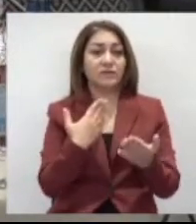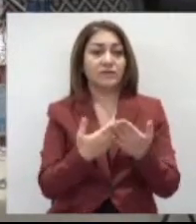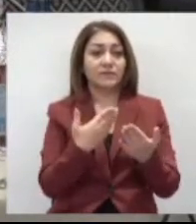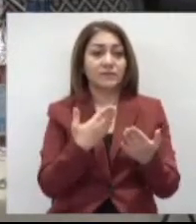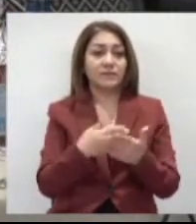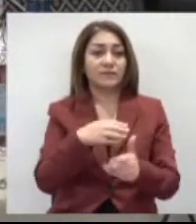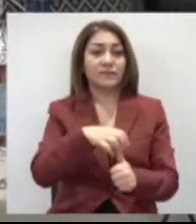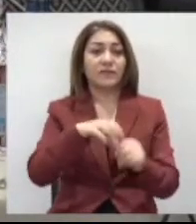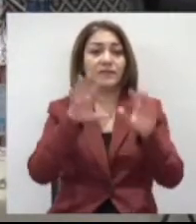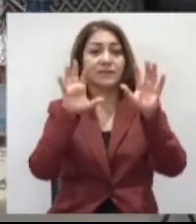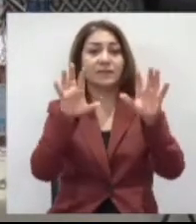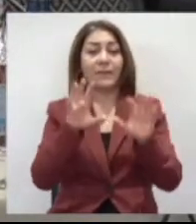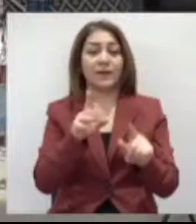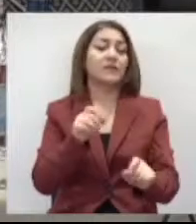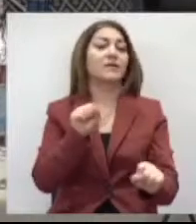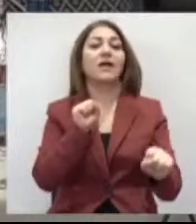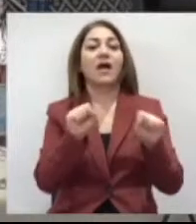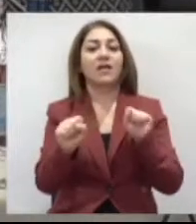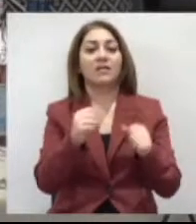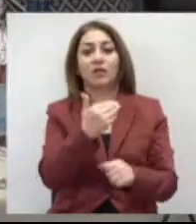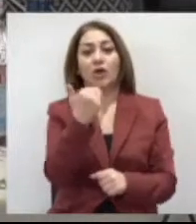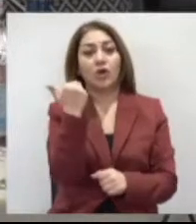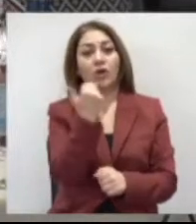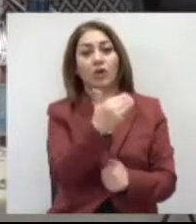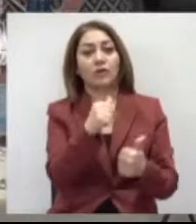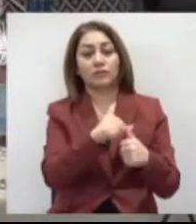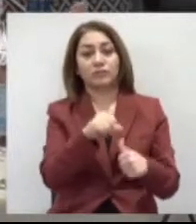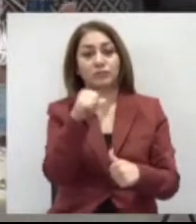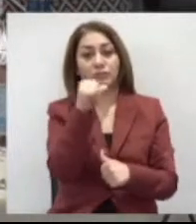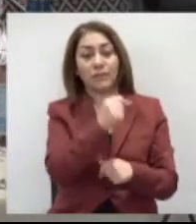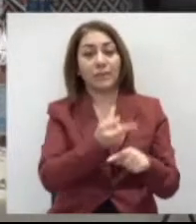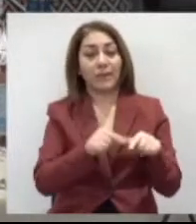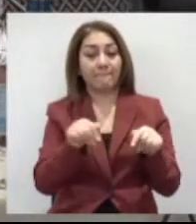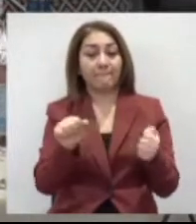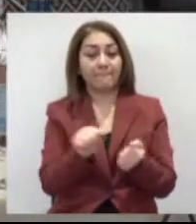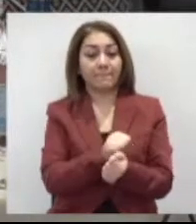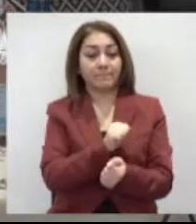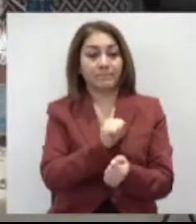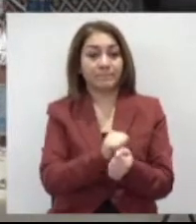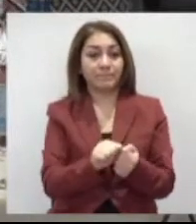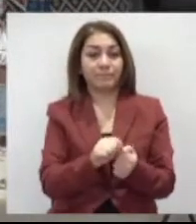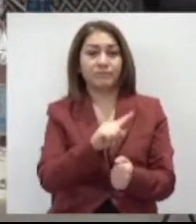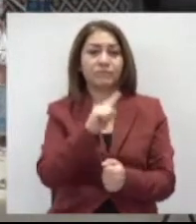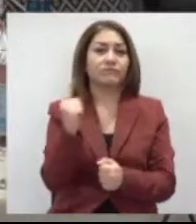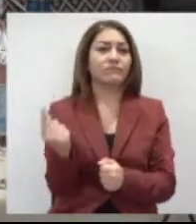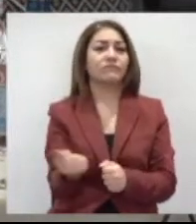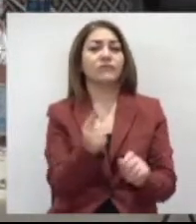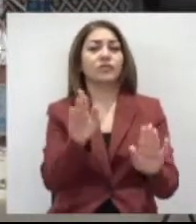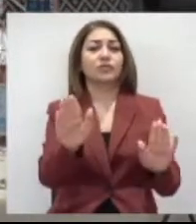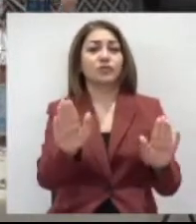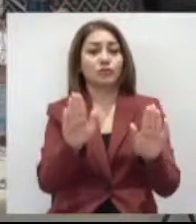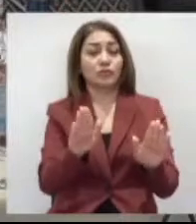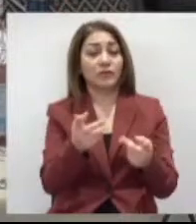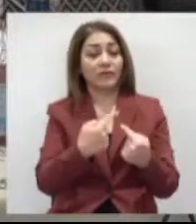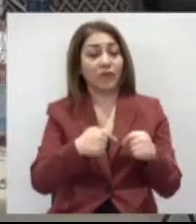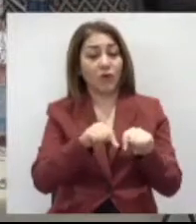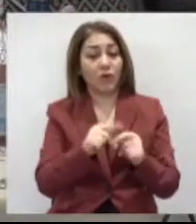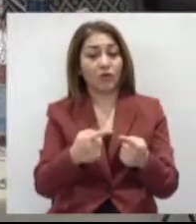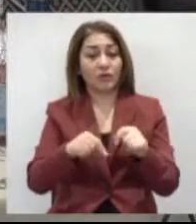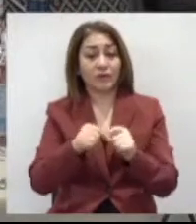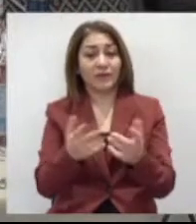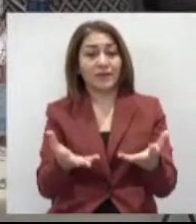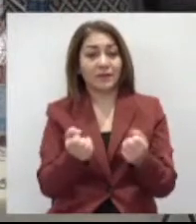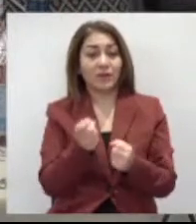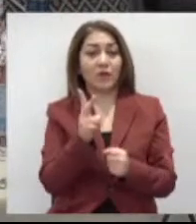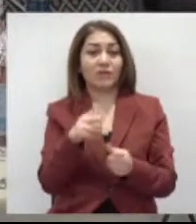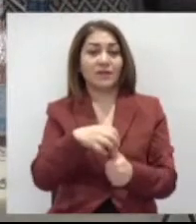իրականում սահմանադրական կարգավորման առարկա չեն, հետևաբար այս փաստաթղթում տեղ են գտել բացառապես այն ոլորտները, որոնք կարող են